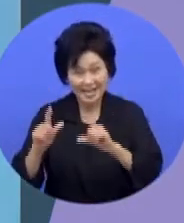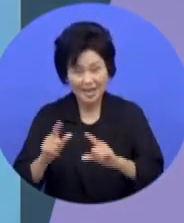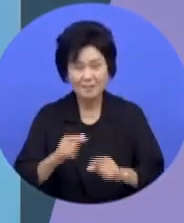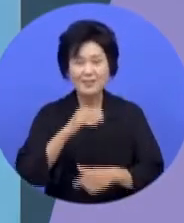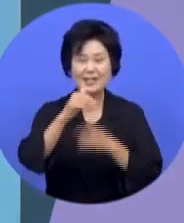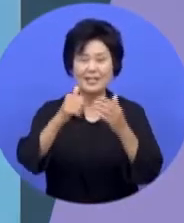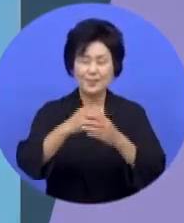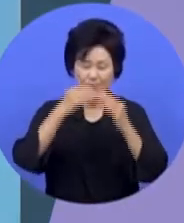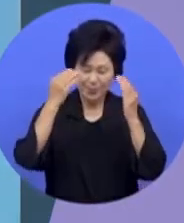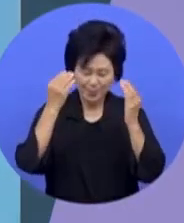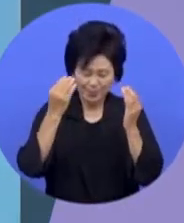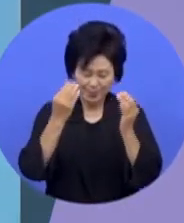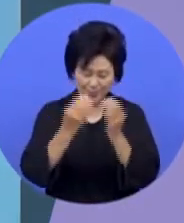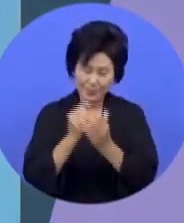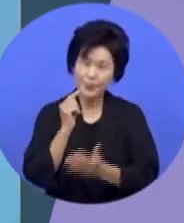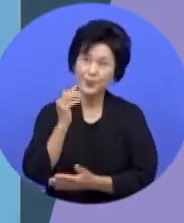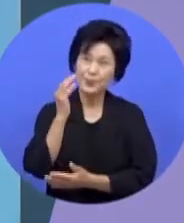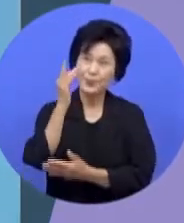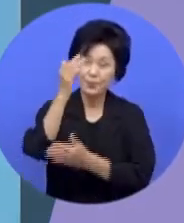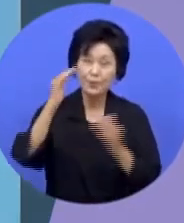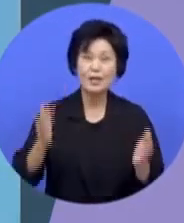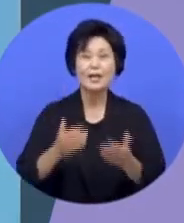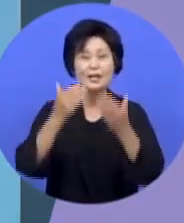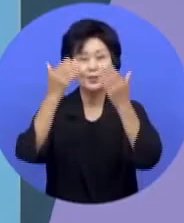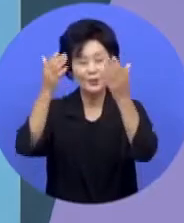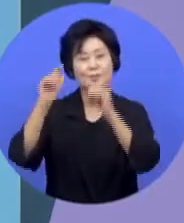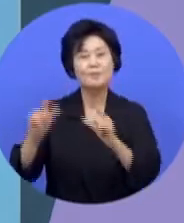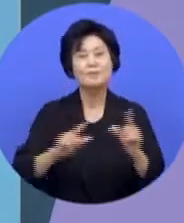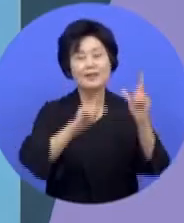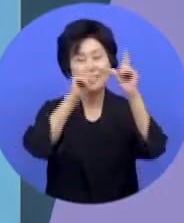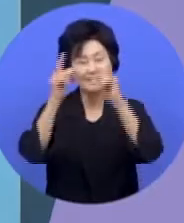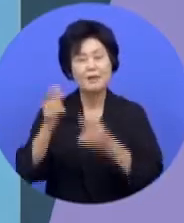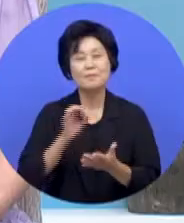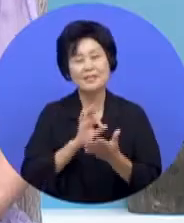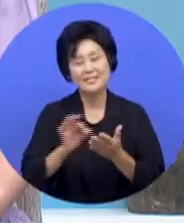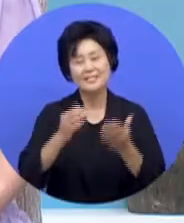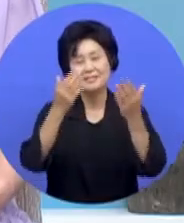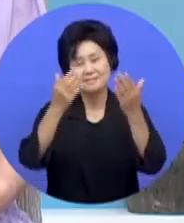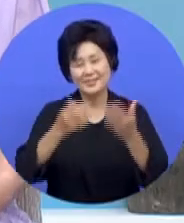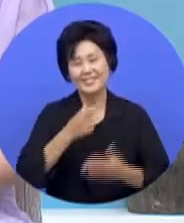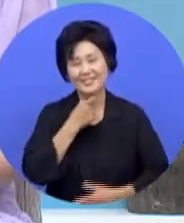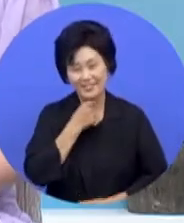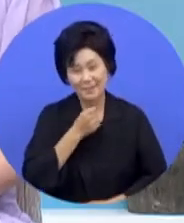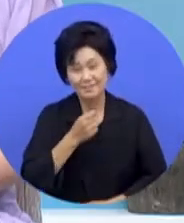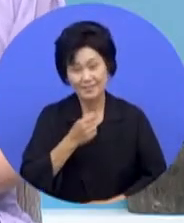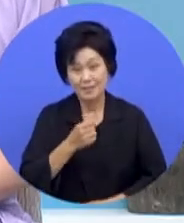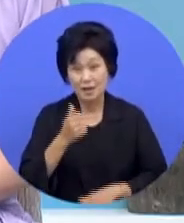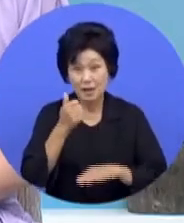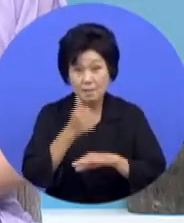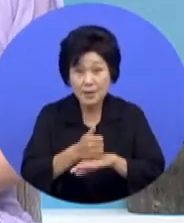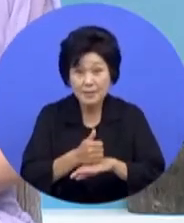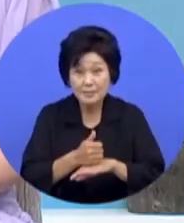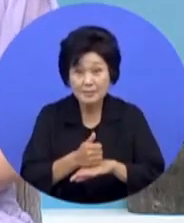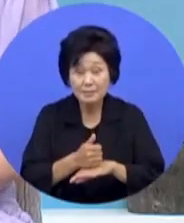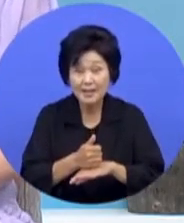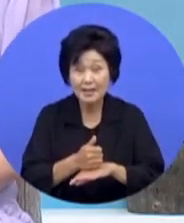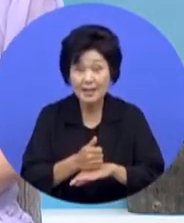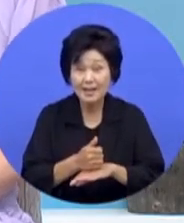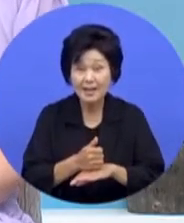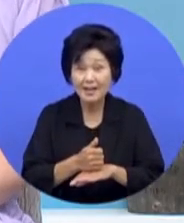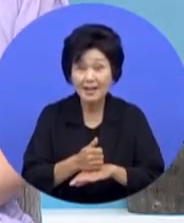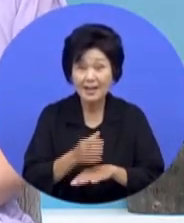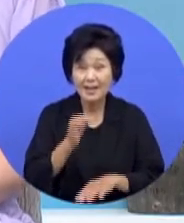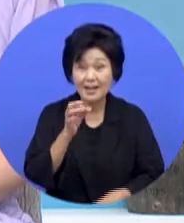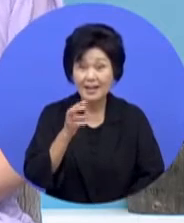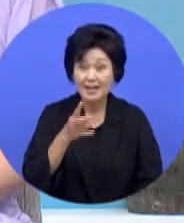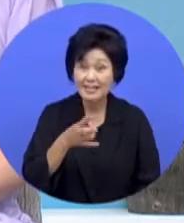자녀들로 하나님께 쓰임받길 위해서 기도 부탁드립니다. 네, 감사합니다. 고맙습니다. 저는 끝으로 예담이에게 한 말 네,